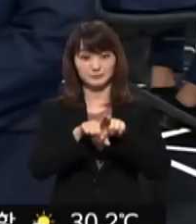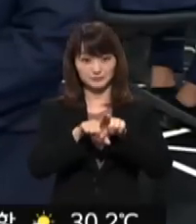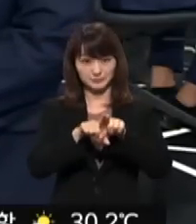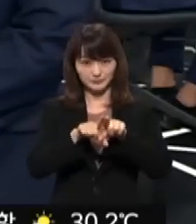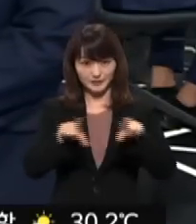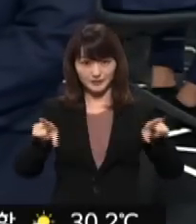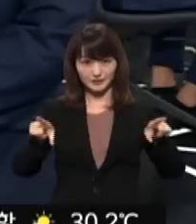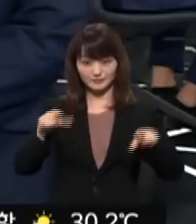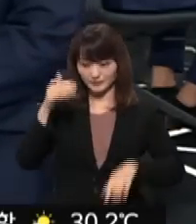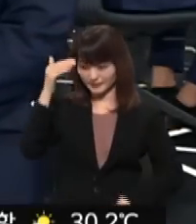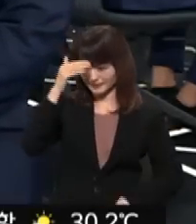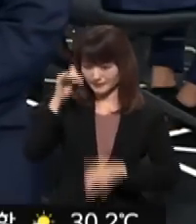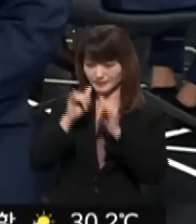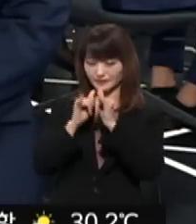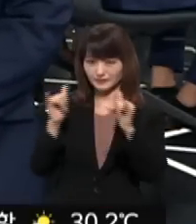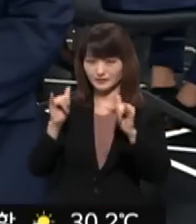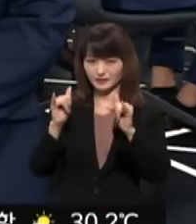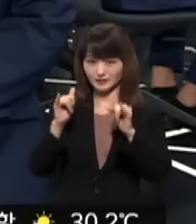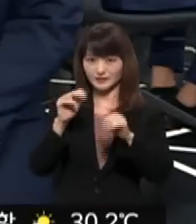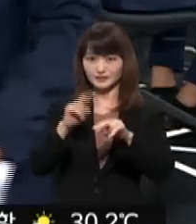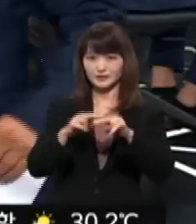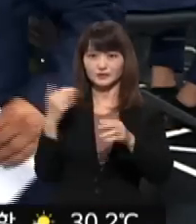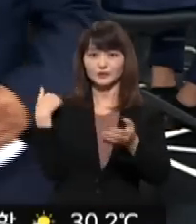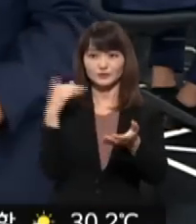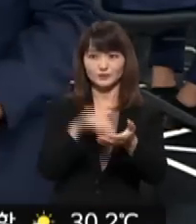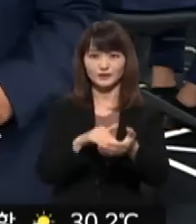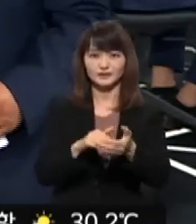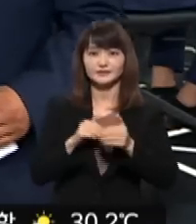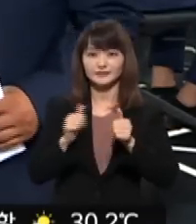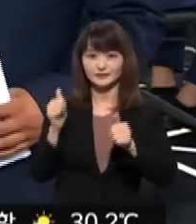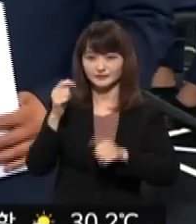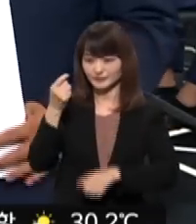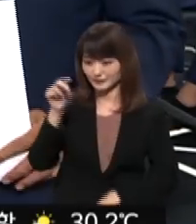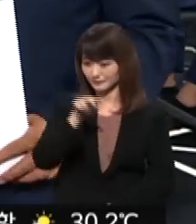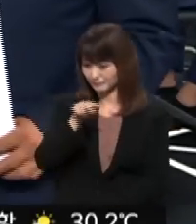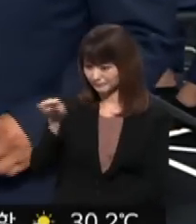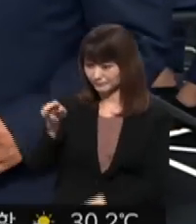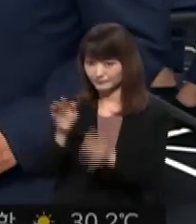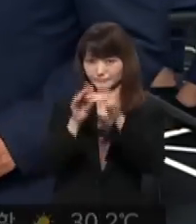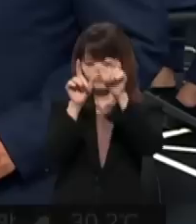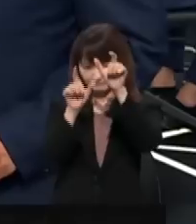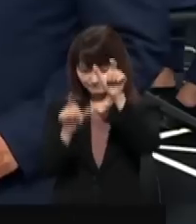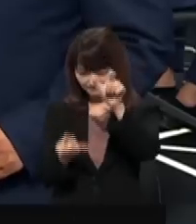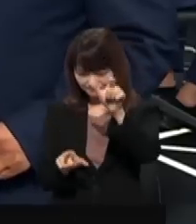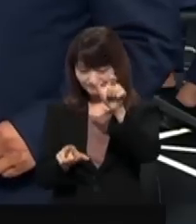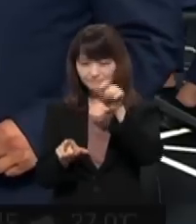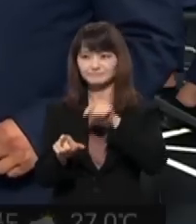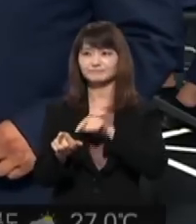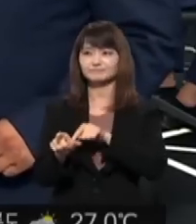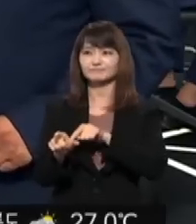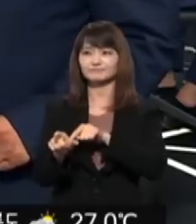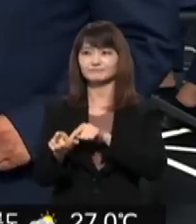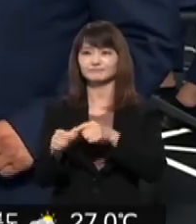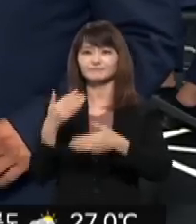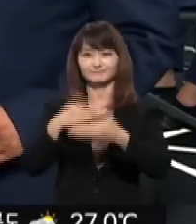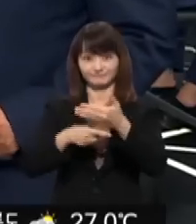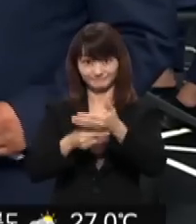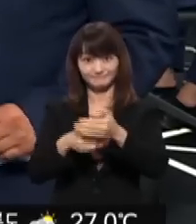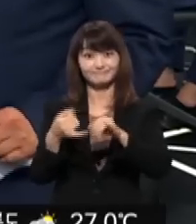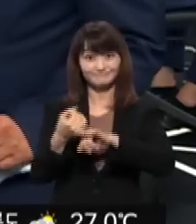일반 시청자로 돌아가서 열심히 시청을 하겠습니다 그 댓글도 자주 남길테니까 예 티켓